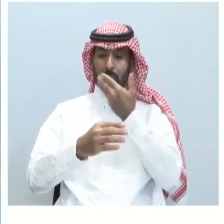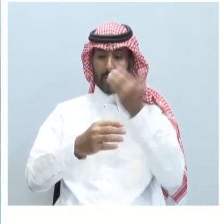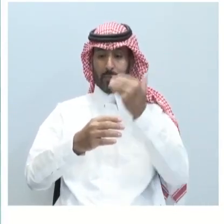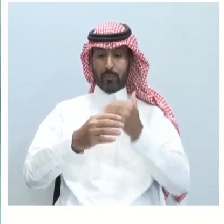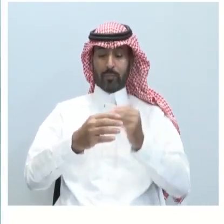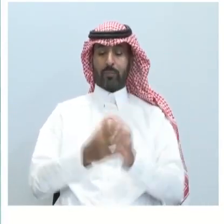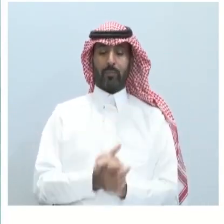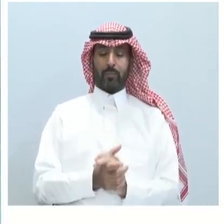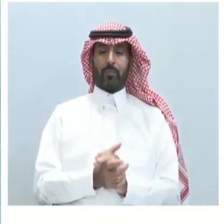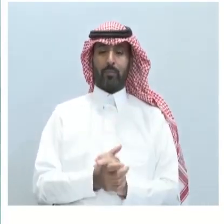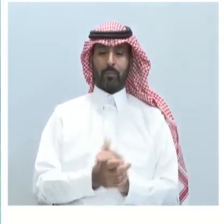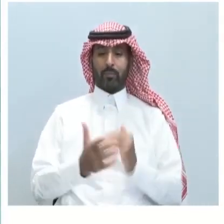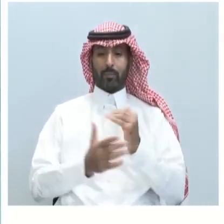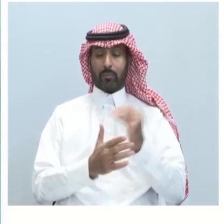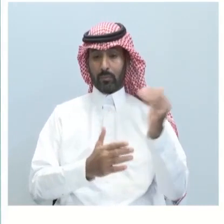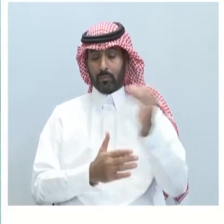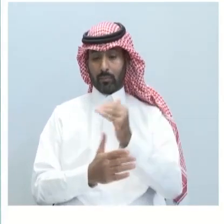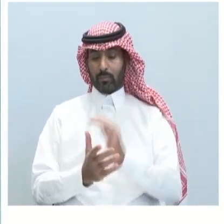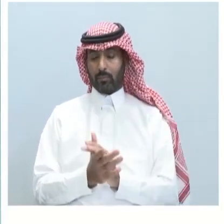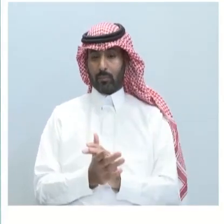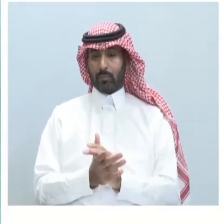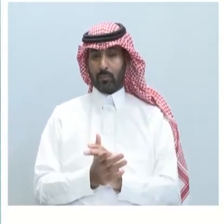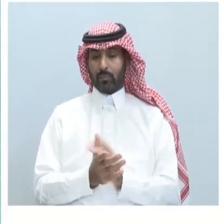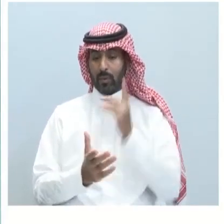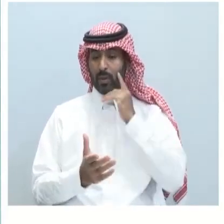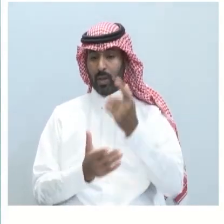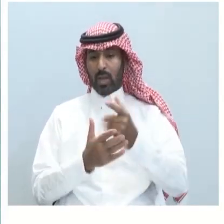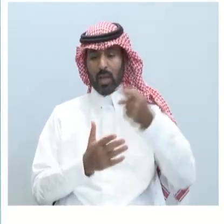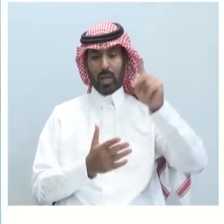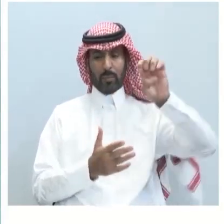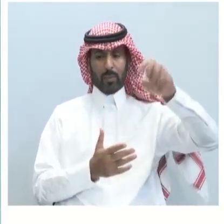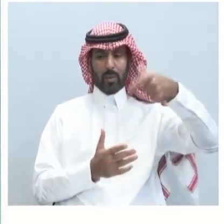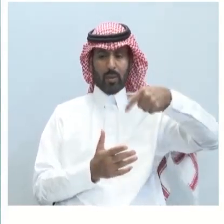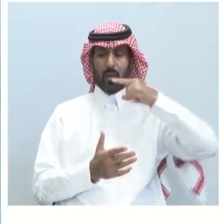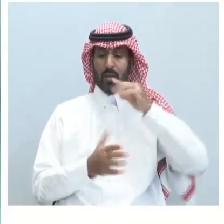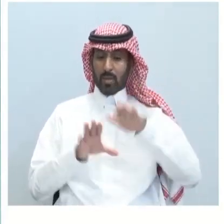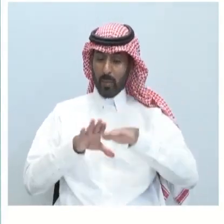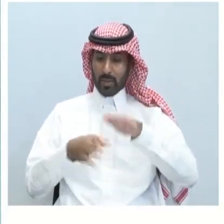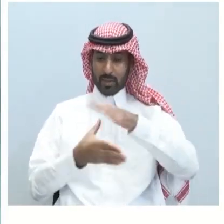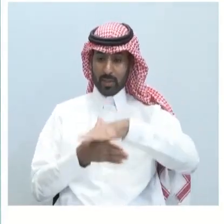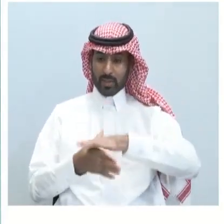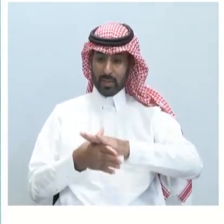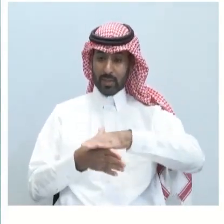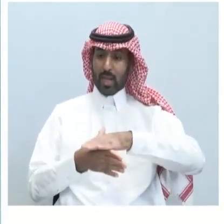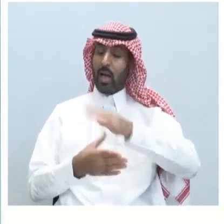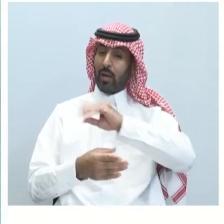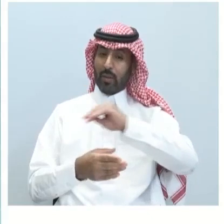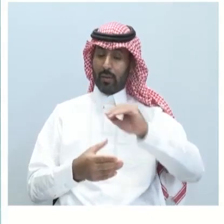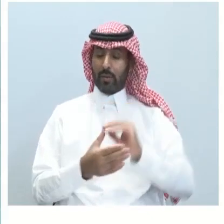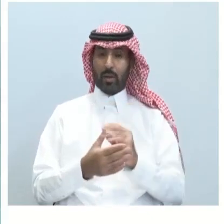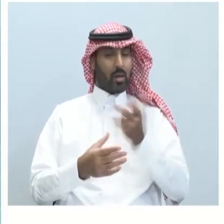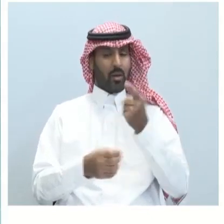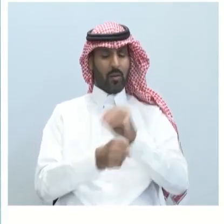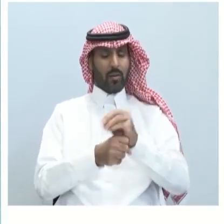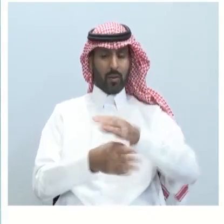مربعين اللي هو تركيز الماء هذا بالنسبه لمين بالنسبه للكيك واللي هو ثابت الاتزان لهذه المعادله طيب